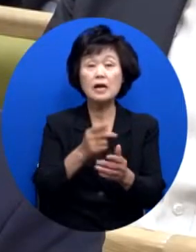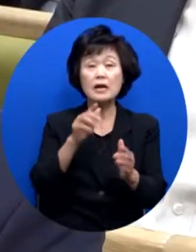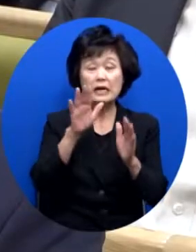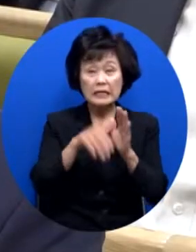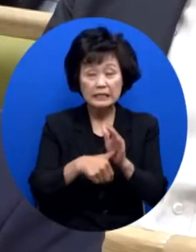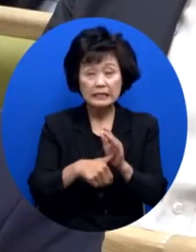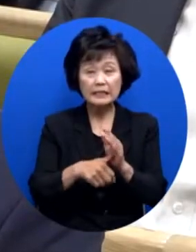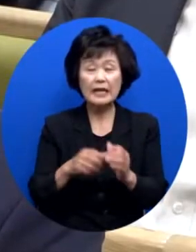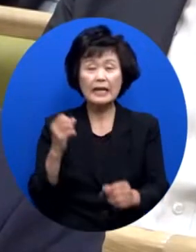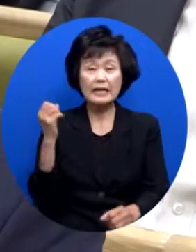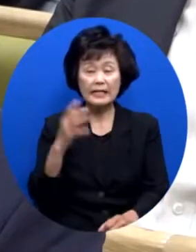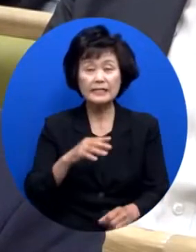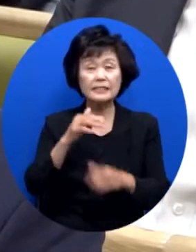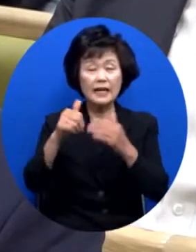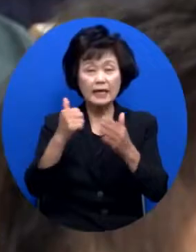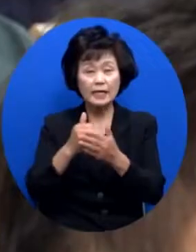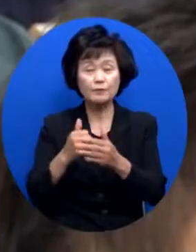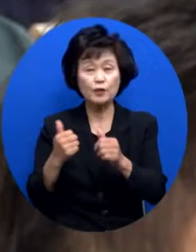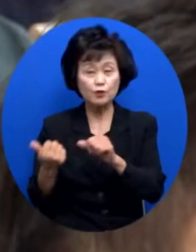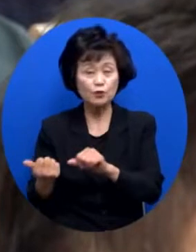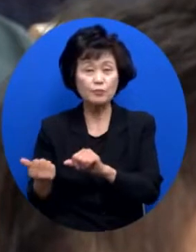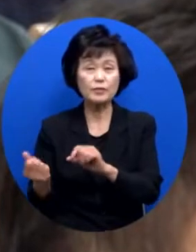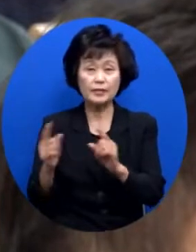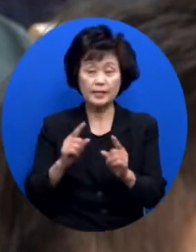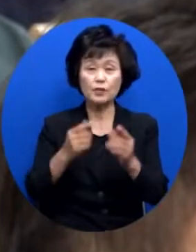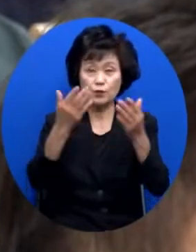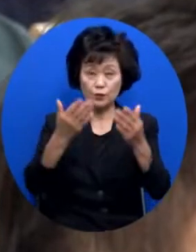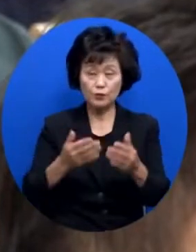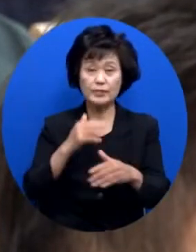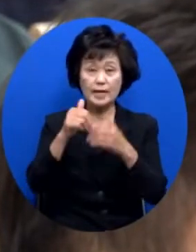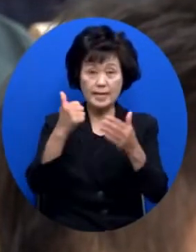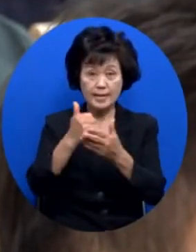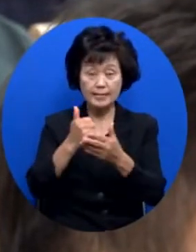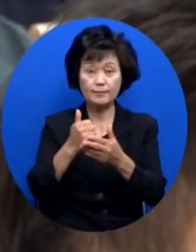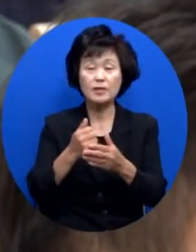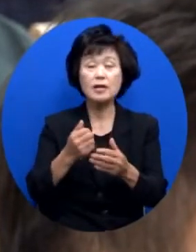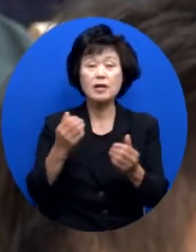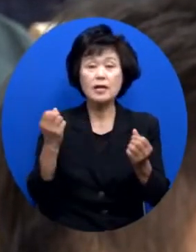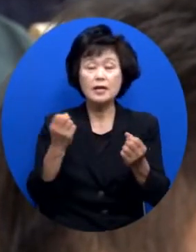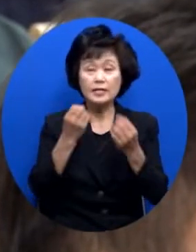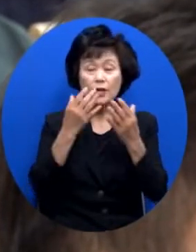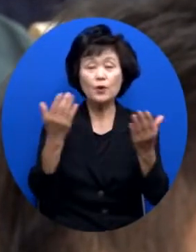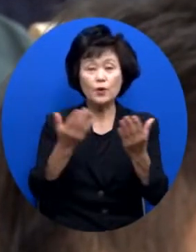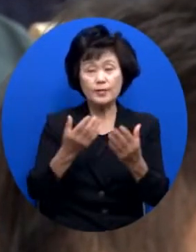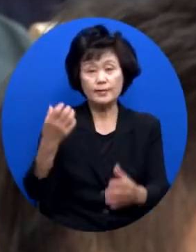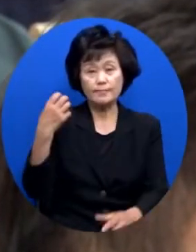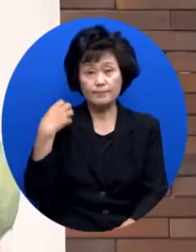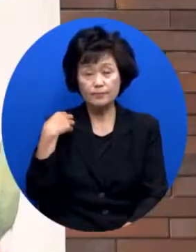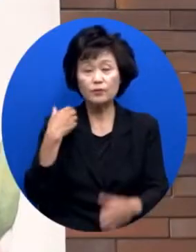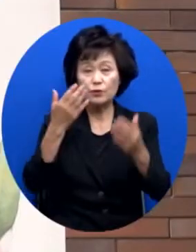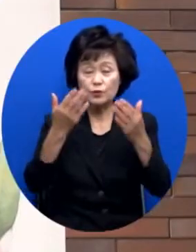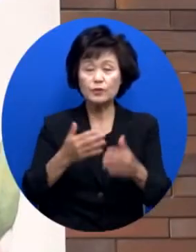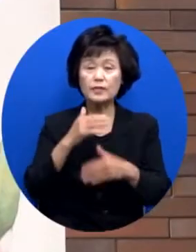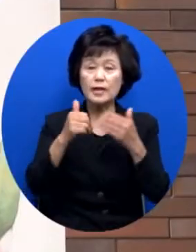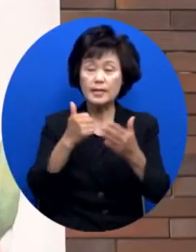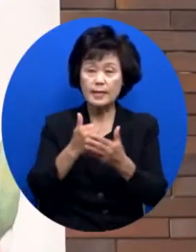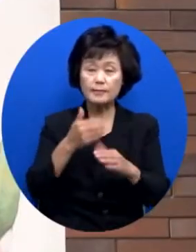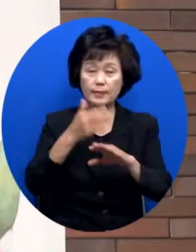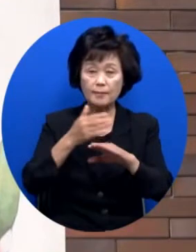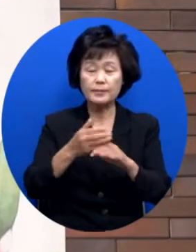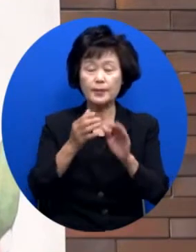받고 다시 일어났습니다. 새로운 사명을 감당할 수 있는 기회를 주신 것에 감사하며 기도하던 중